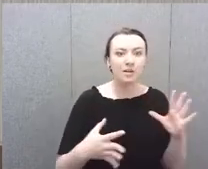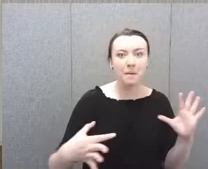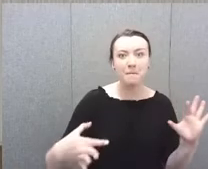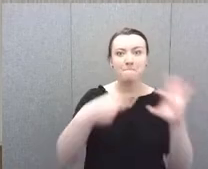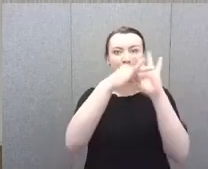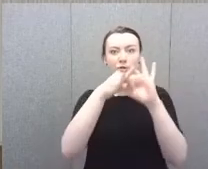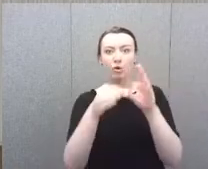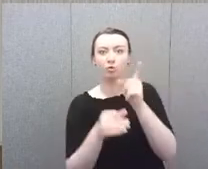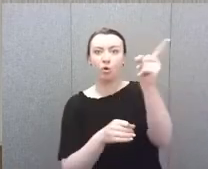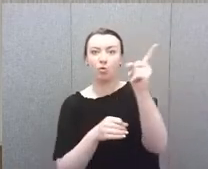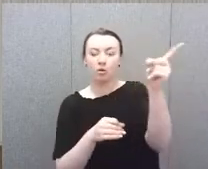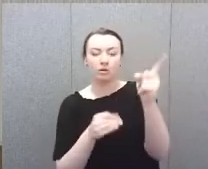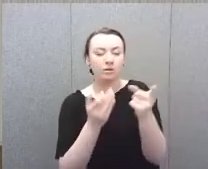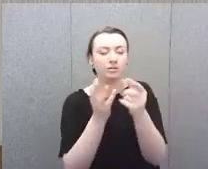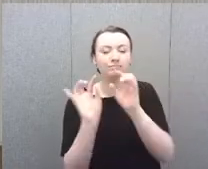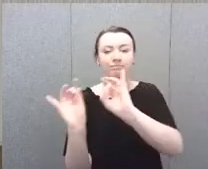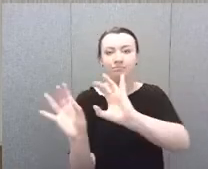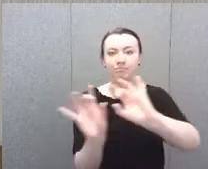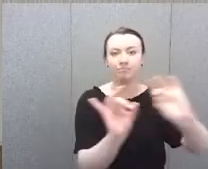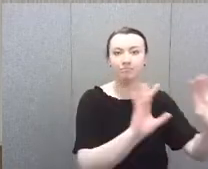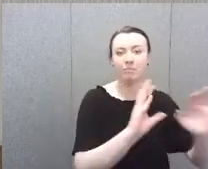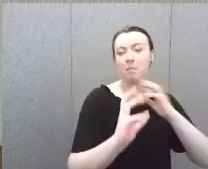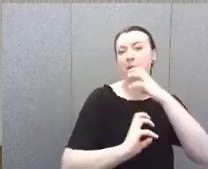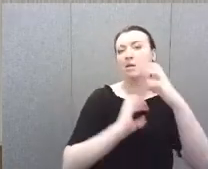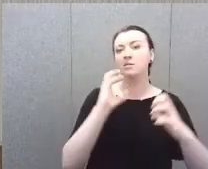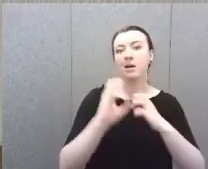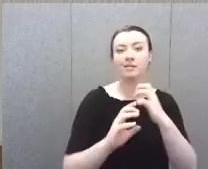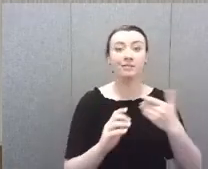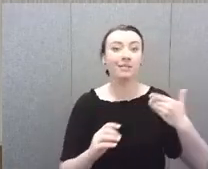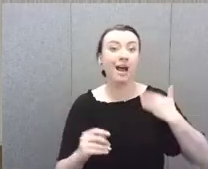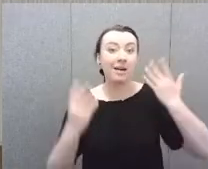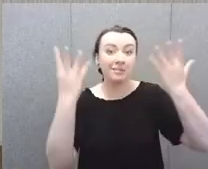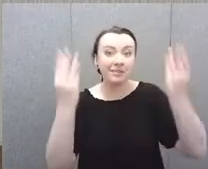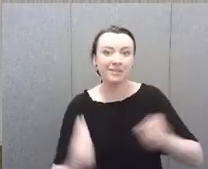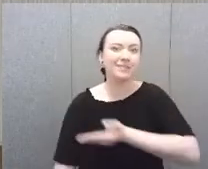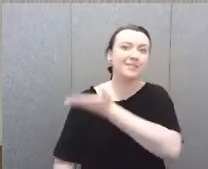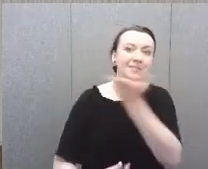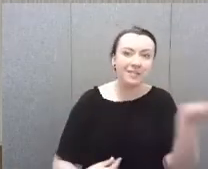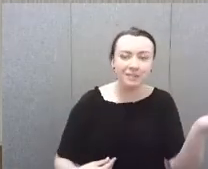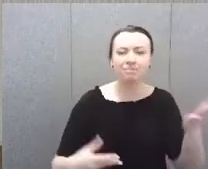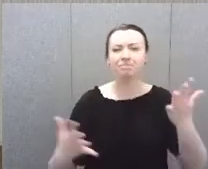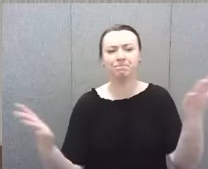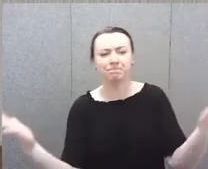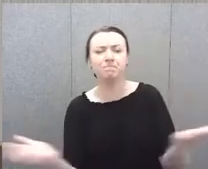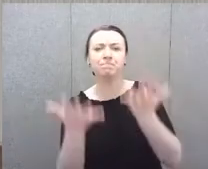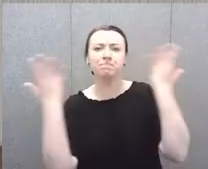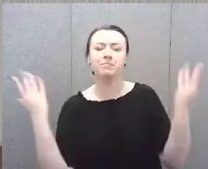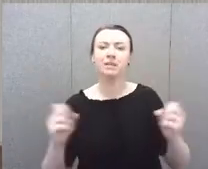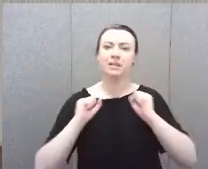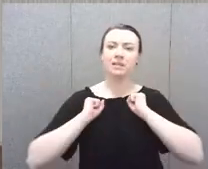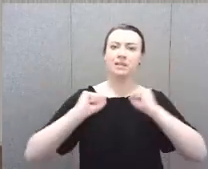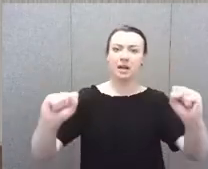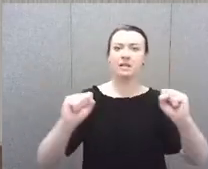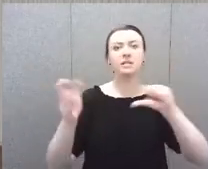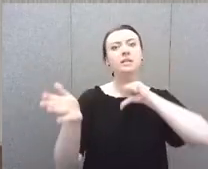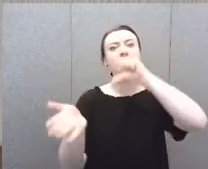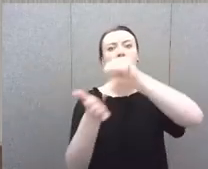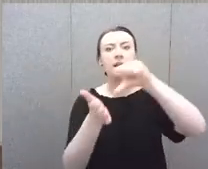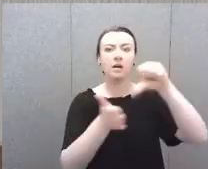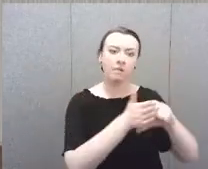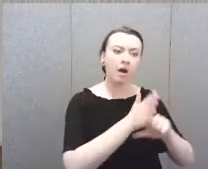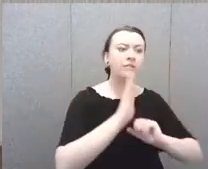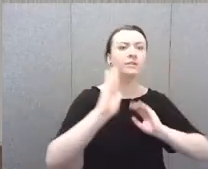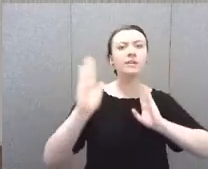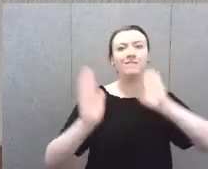участников, которые удаленно наблюдают за нашим мероприятием. Я здороваюсь со всеми, призываю принимать